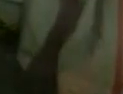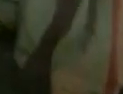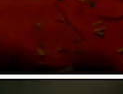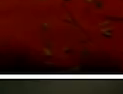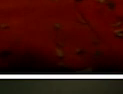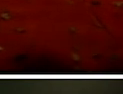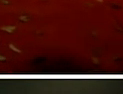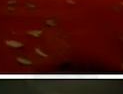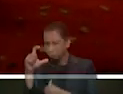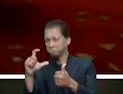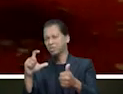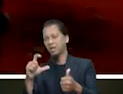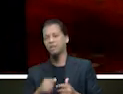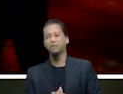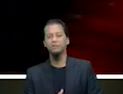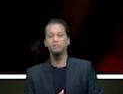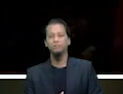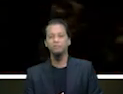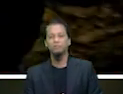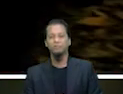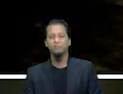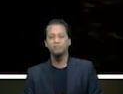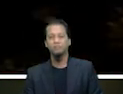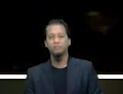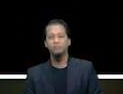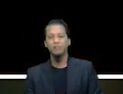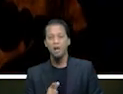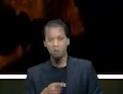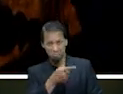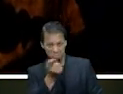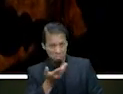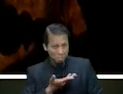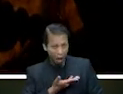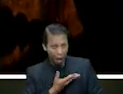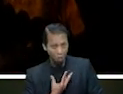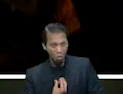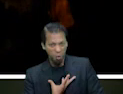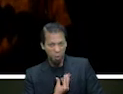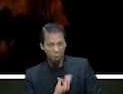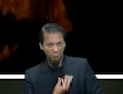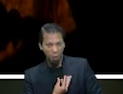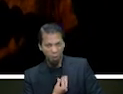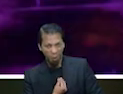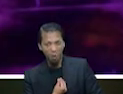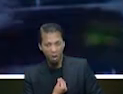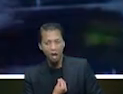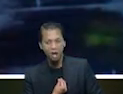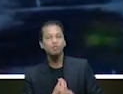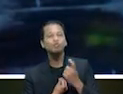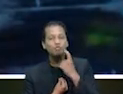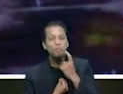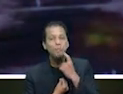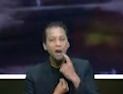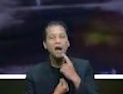Selain itu bagi anda pemirsa yang memiliki Uji Nyali dan adrenalin tinggi Anda eee bisa juga merasakan